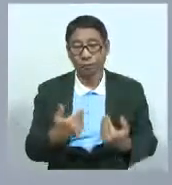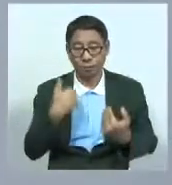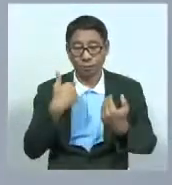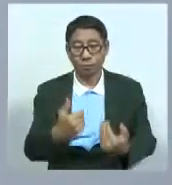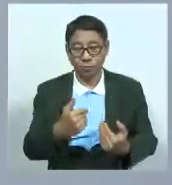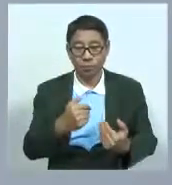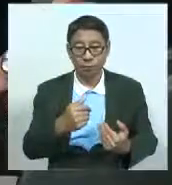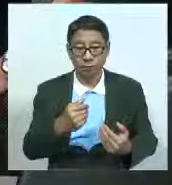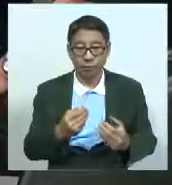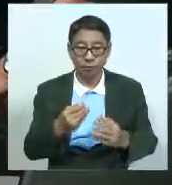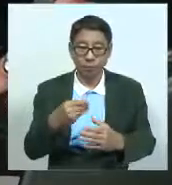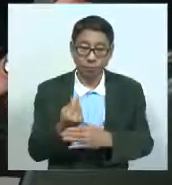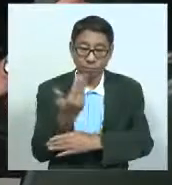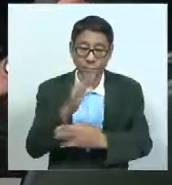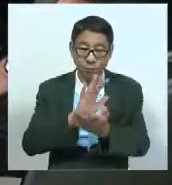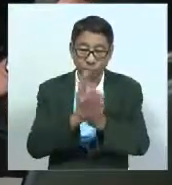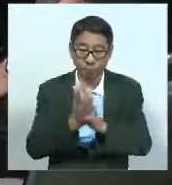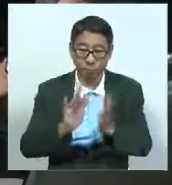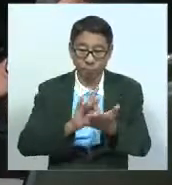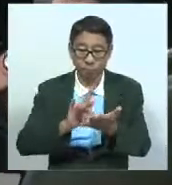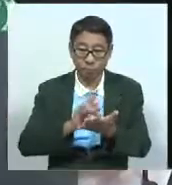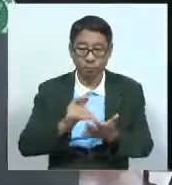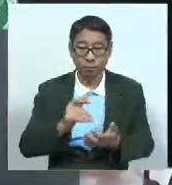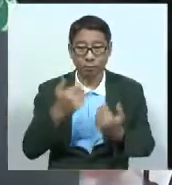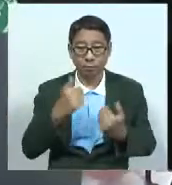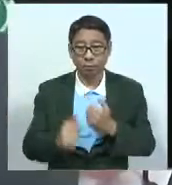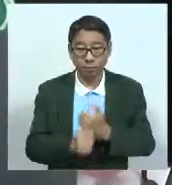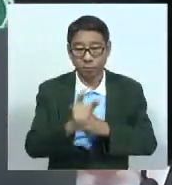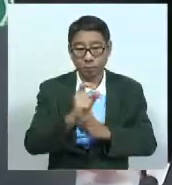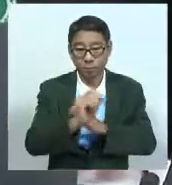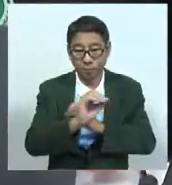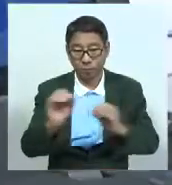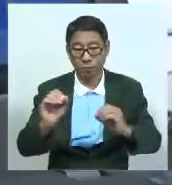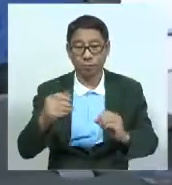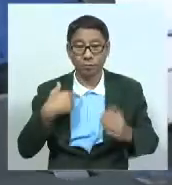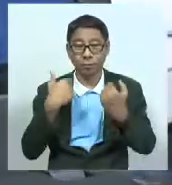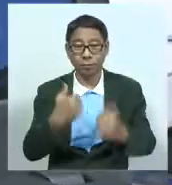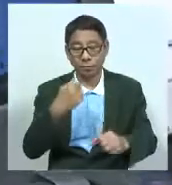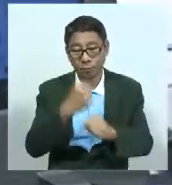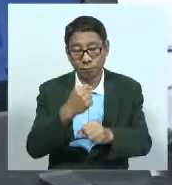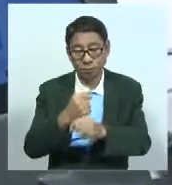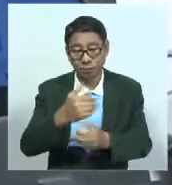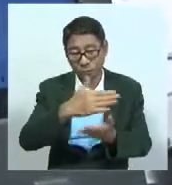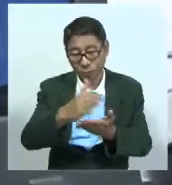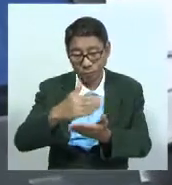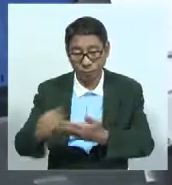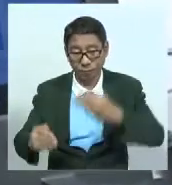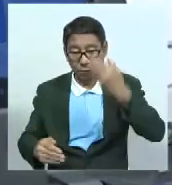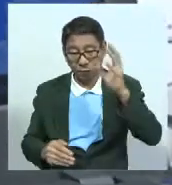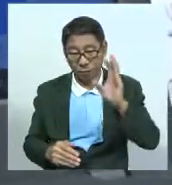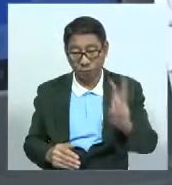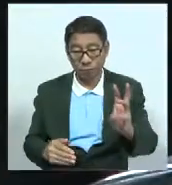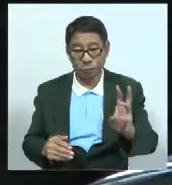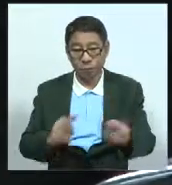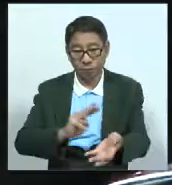ญชาและสมุนไพรทางการแพทย์ได้อย่างปลอดภัยโดยการเวิร์กช็อปในครั้งนี้แบ่งเป็นการทำงานเป็น6ด้านได้